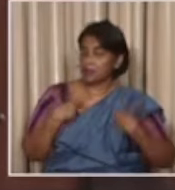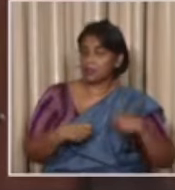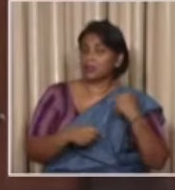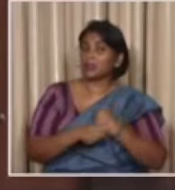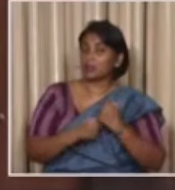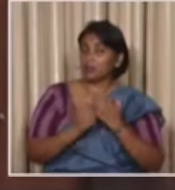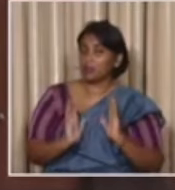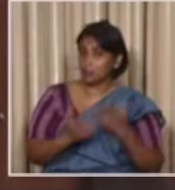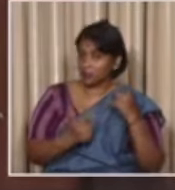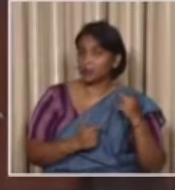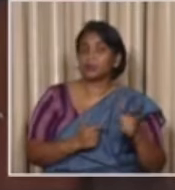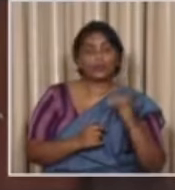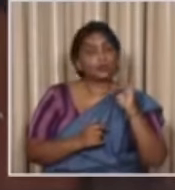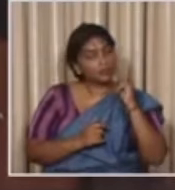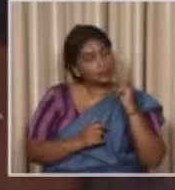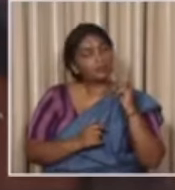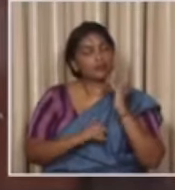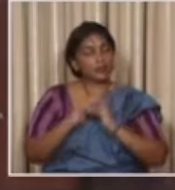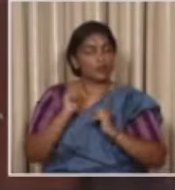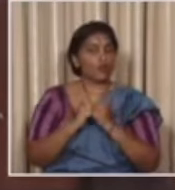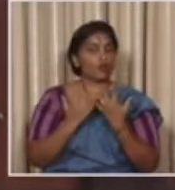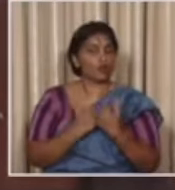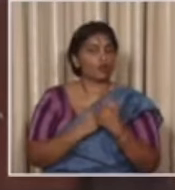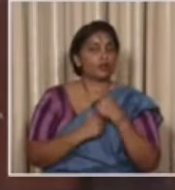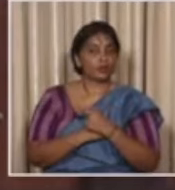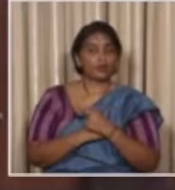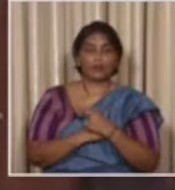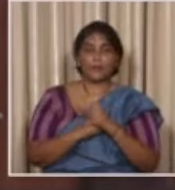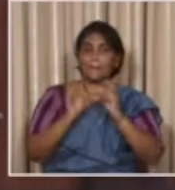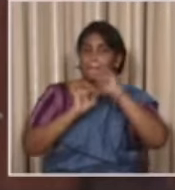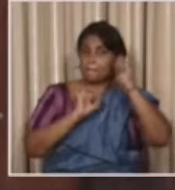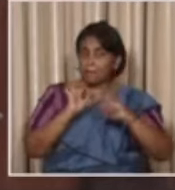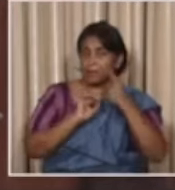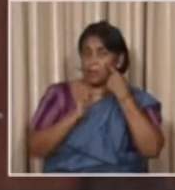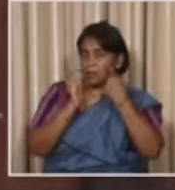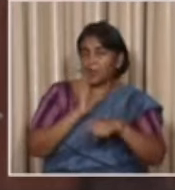ආණ්ඩුවක් පිහිටවීමට යම් ක්‍රමයක් අවශ්‍ය වුණා. මේක ටෙස්ටඩ් මඩකලපුවේ ටෙස්ට්